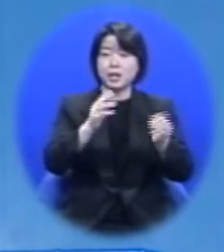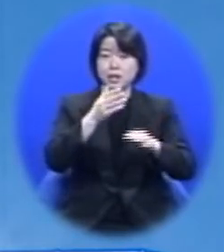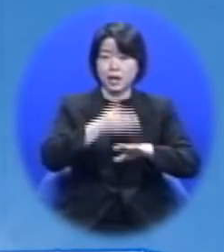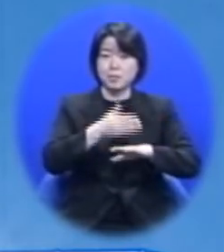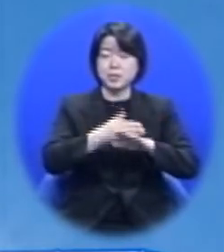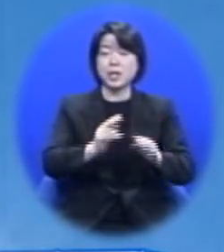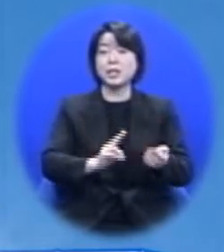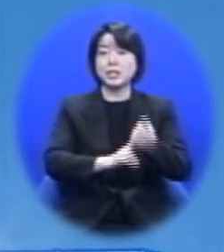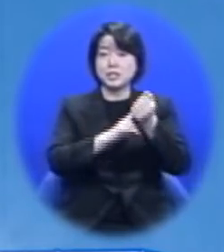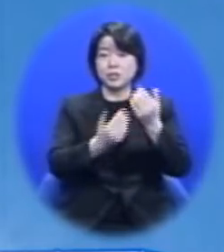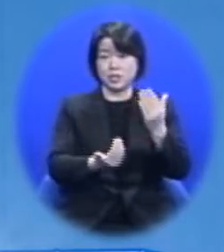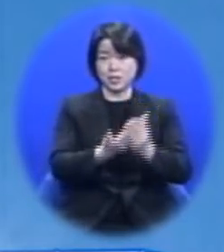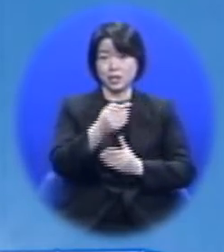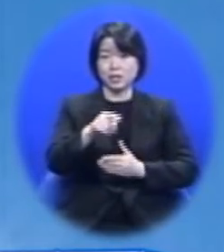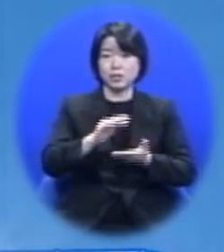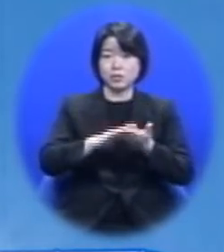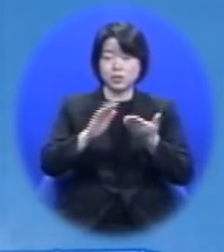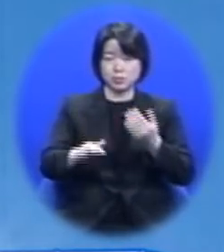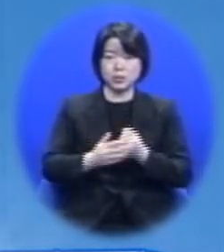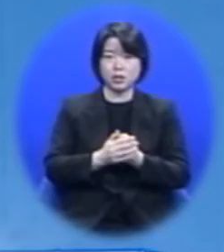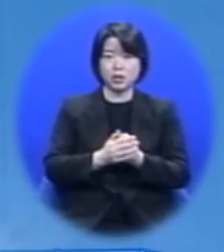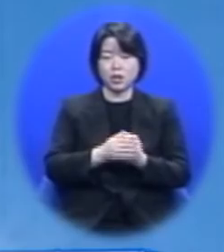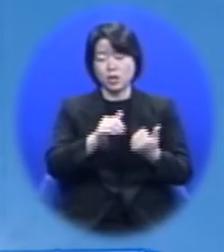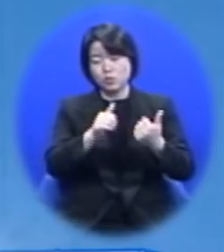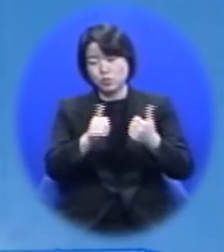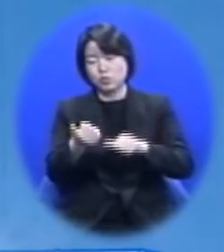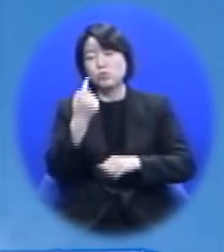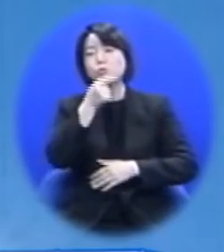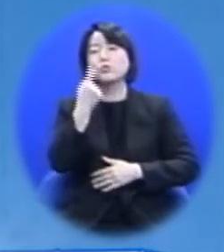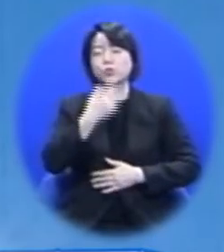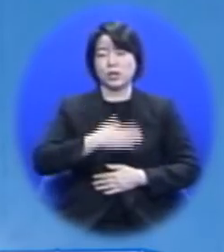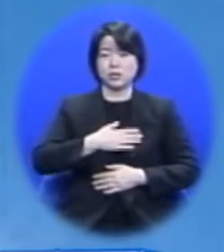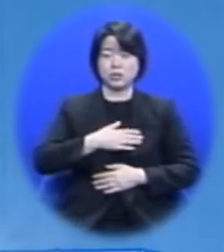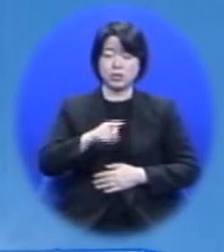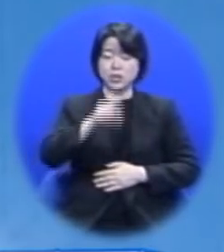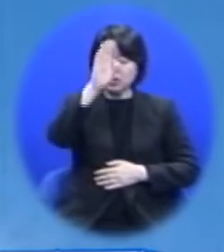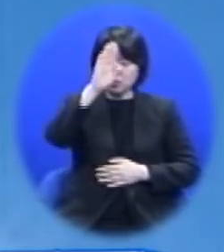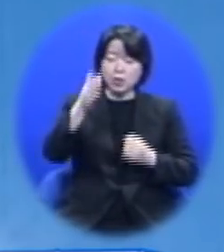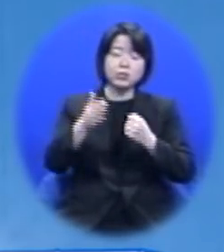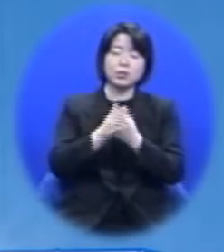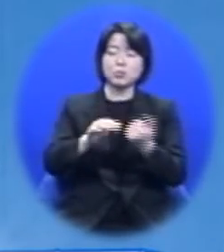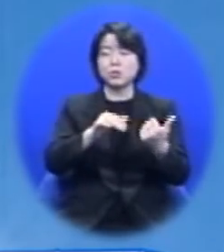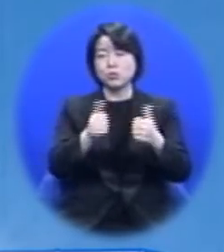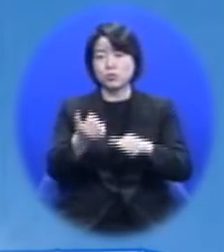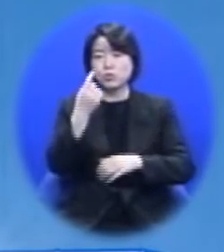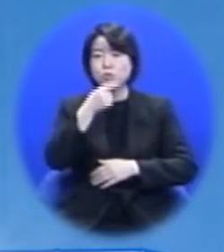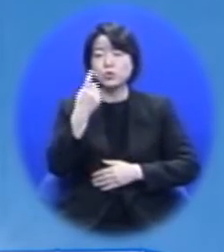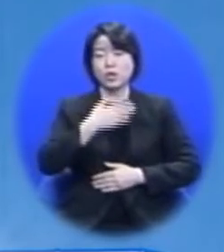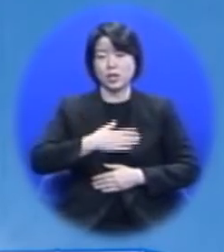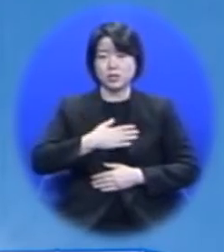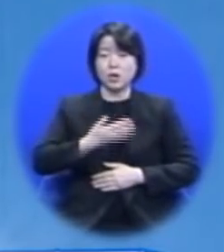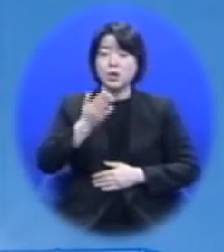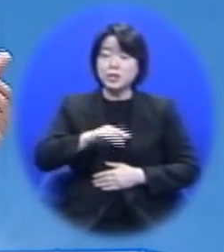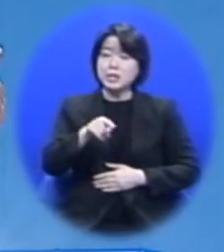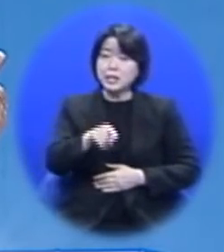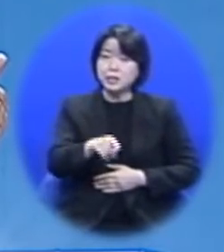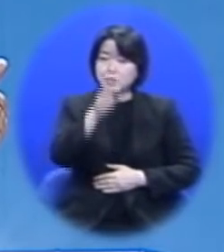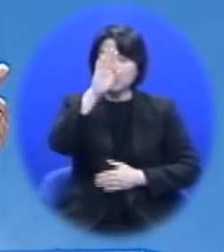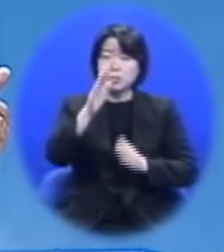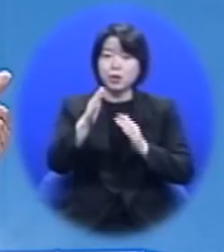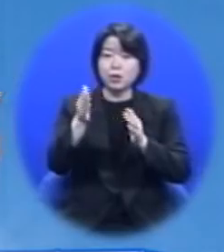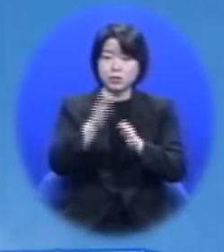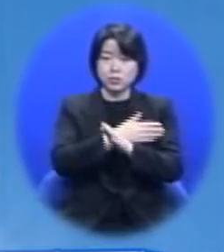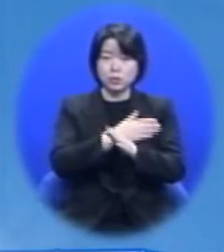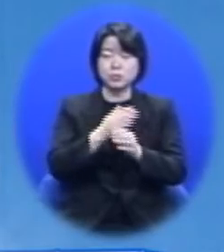거죠. 죽을 줄 알았어요. 이 병으로 죽을 줄 알았어요. 그런데 그 병에서 고침을